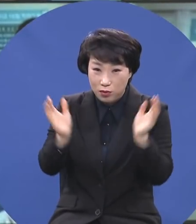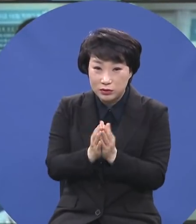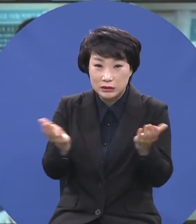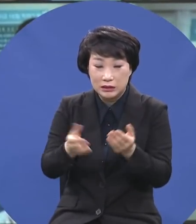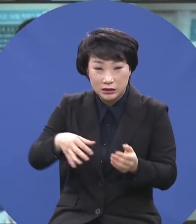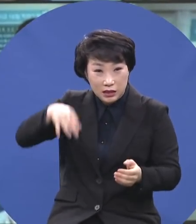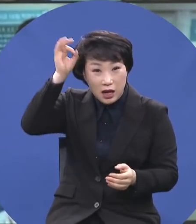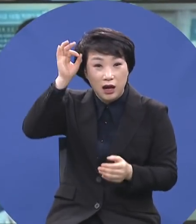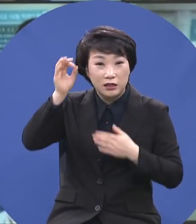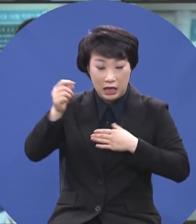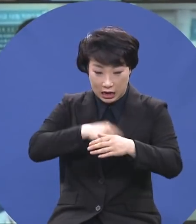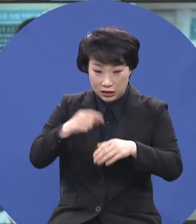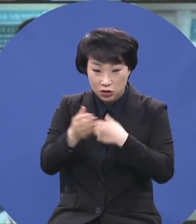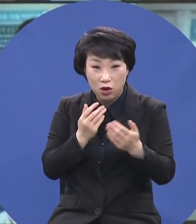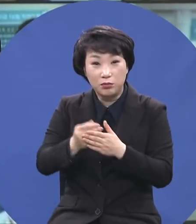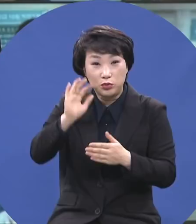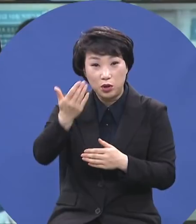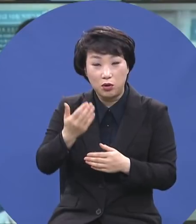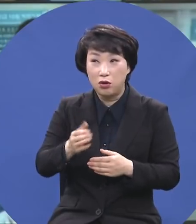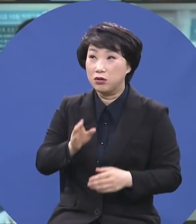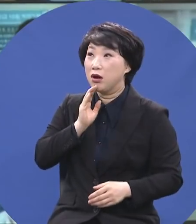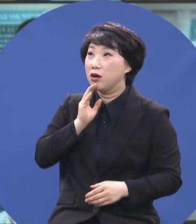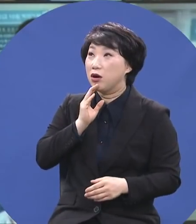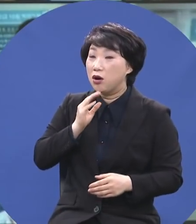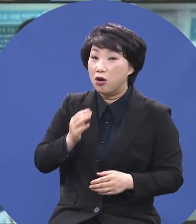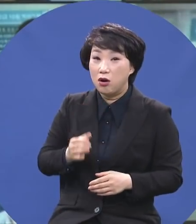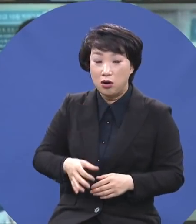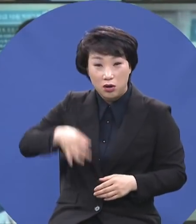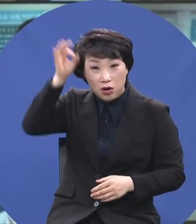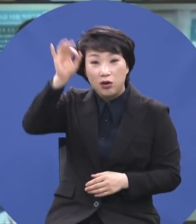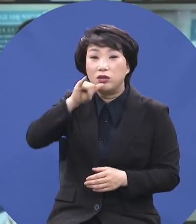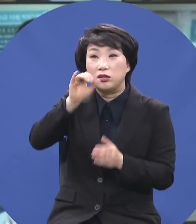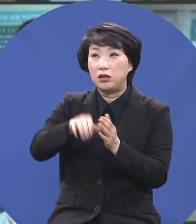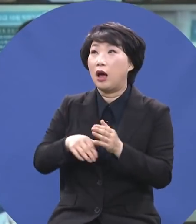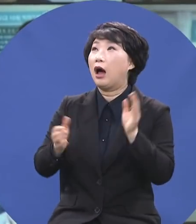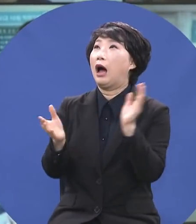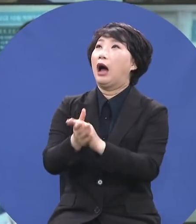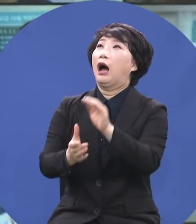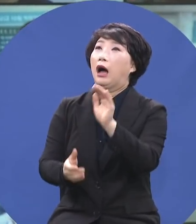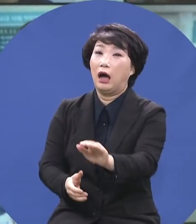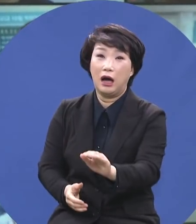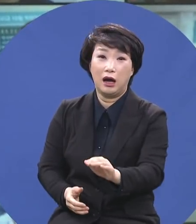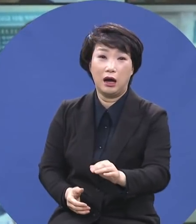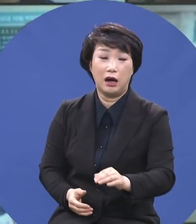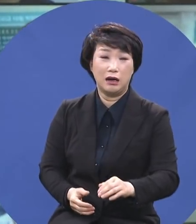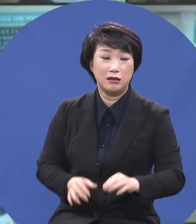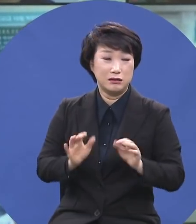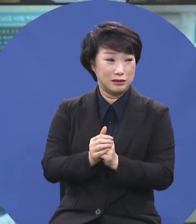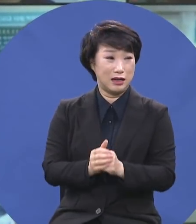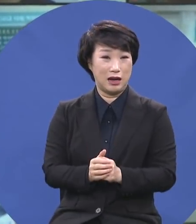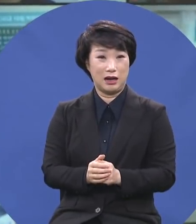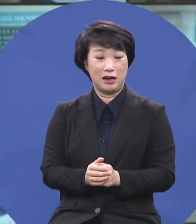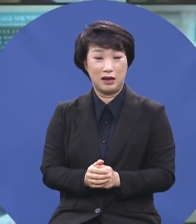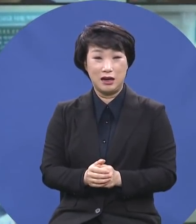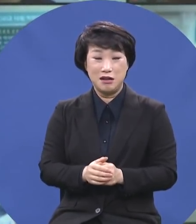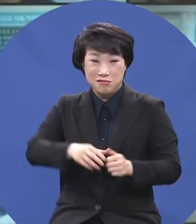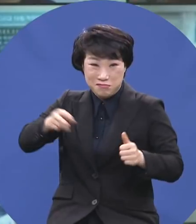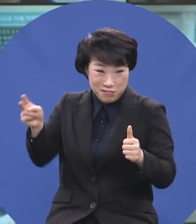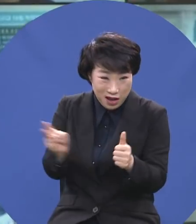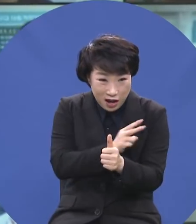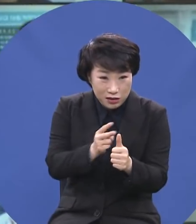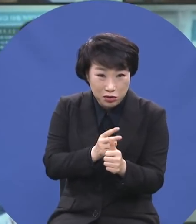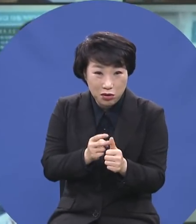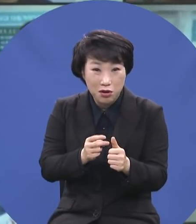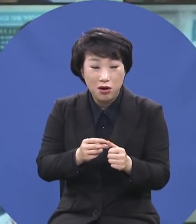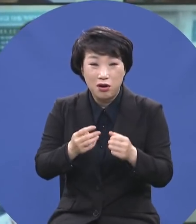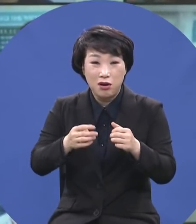것들이 자기 속에 경험이 되고 사실로 가져질 때, 뭐 매를 맞아도 옥에